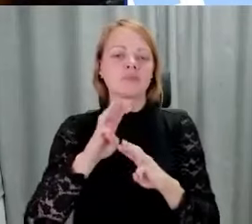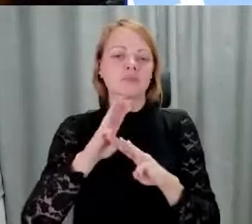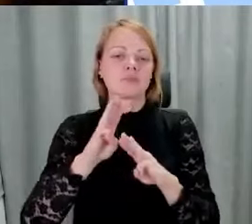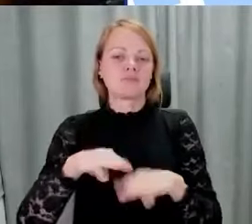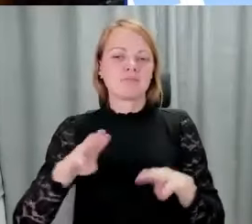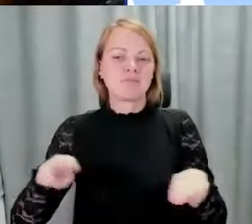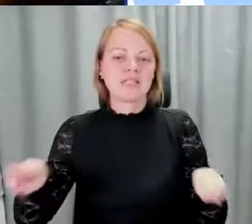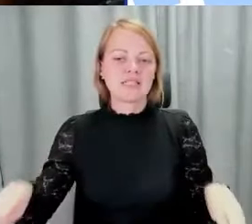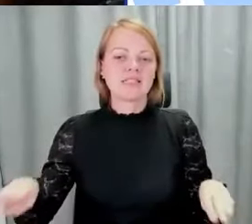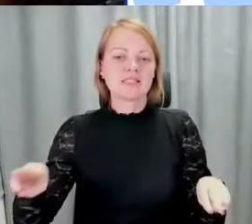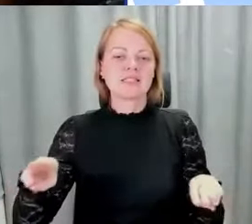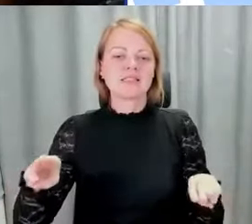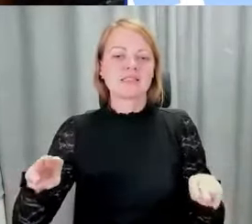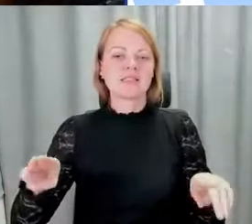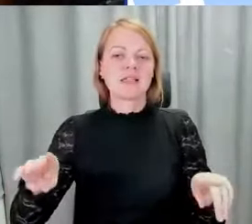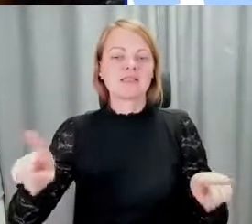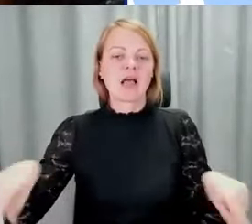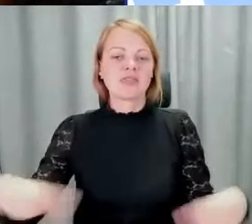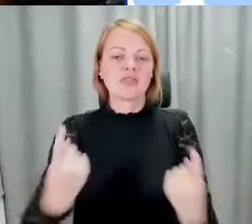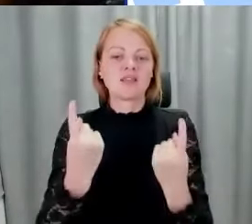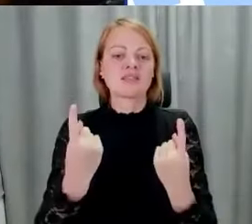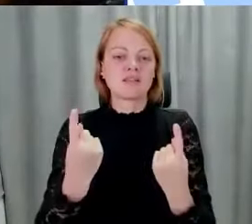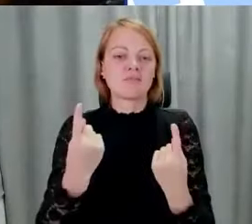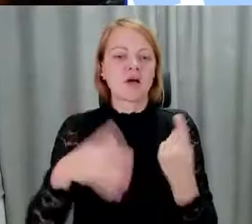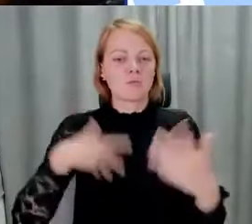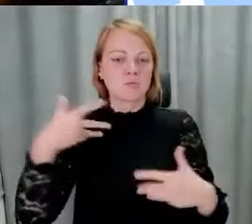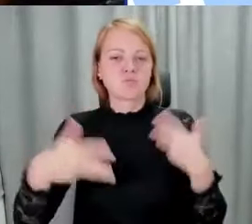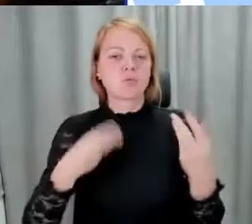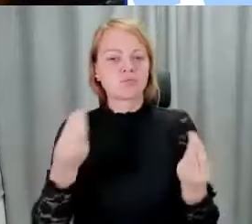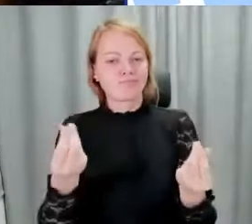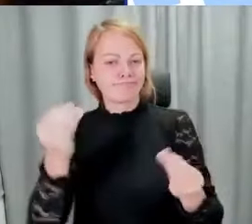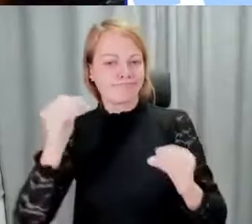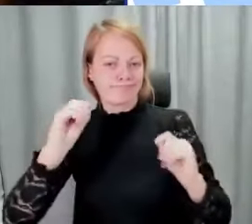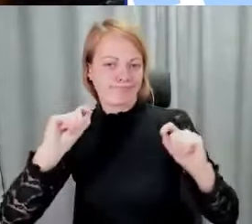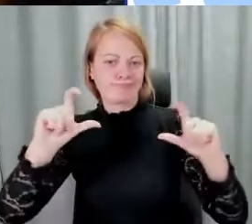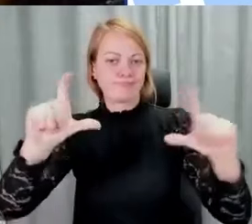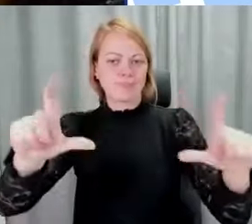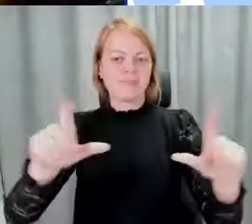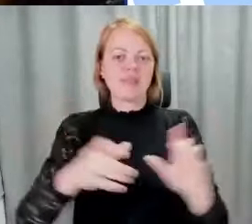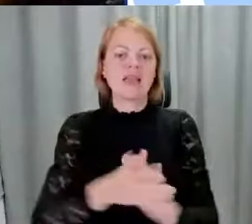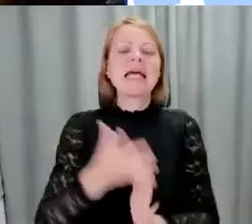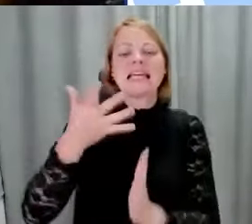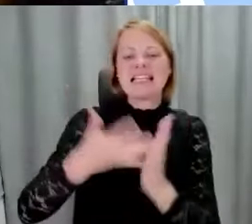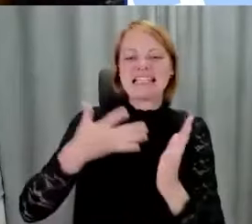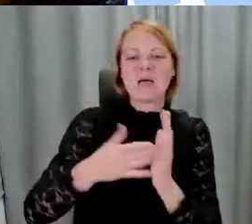izmaksu pieaugumu? Drīzāk procesā. Par izcinājumu samērīgumu.